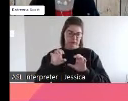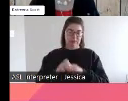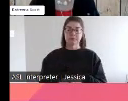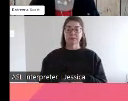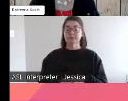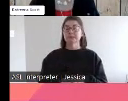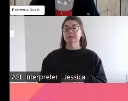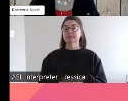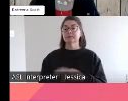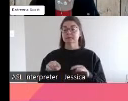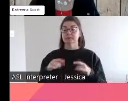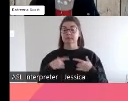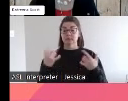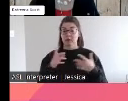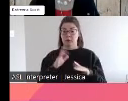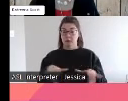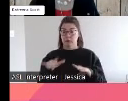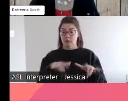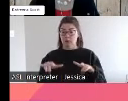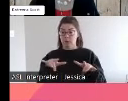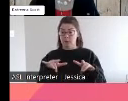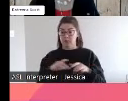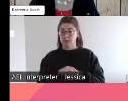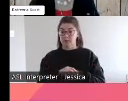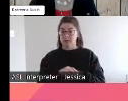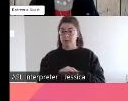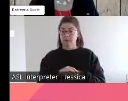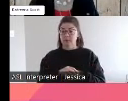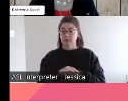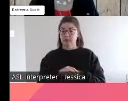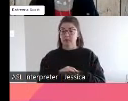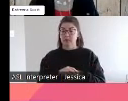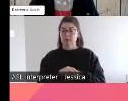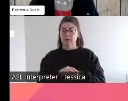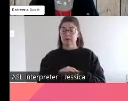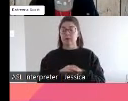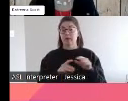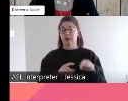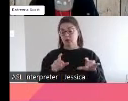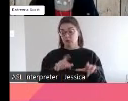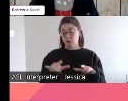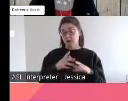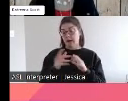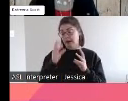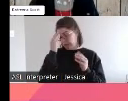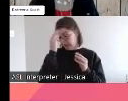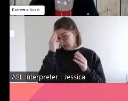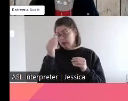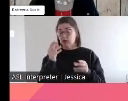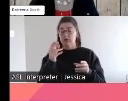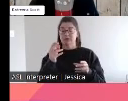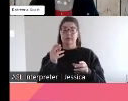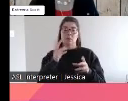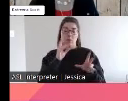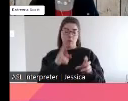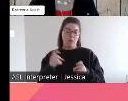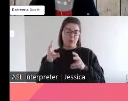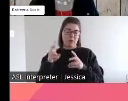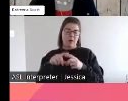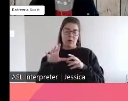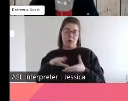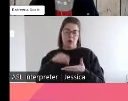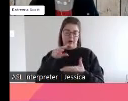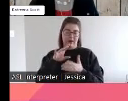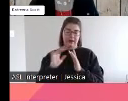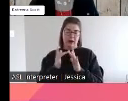le menu Zoom et vous pourrez donc choisir votre option. Le webinaire est enregistré. Tout